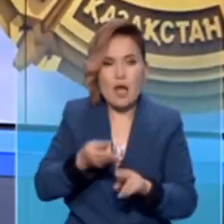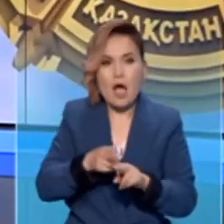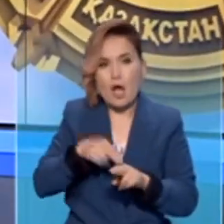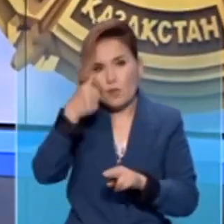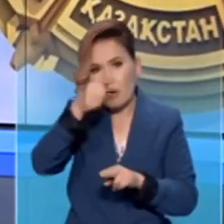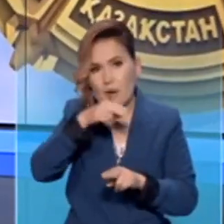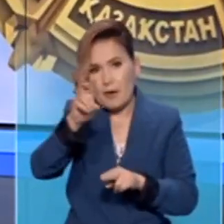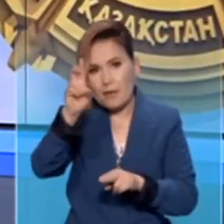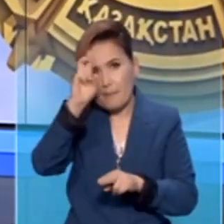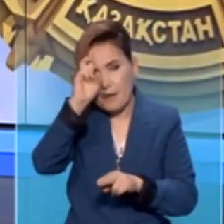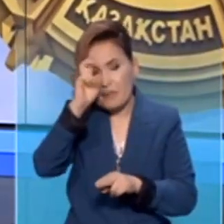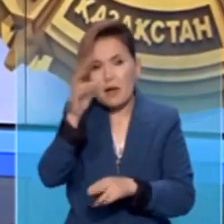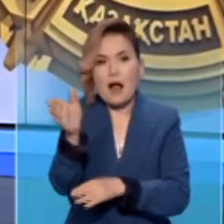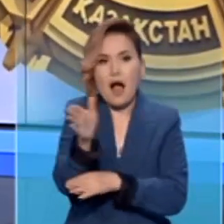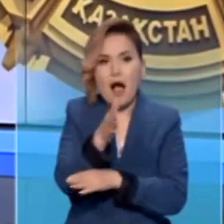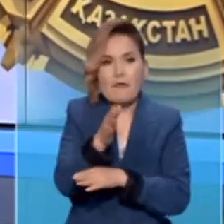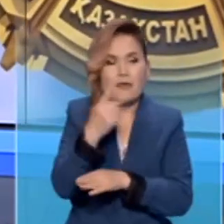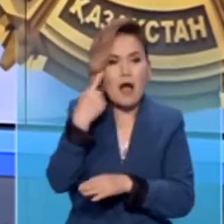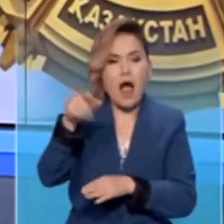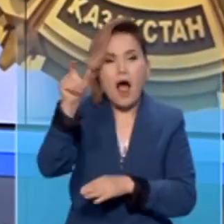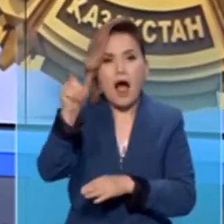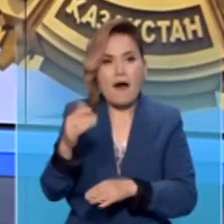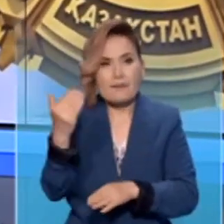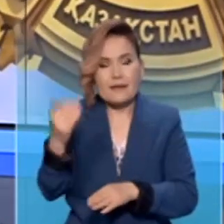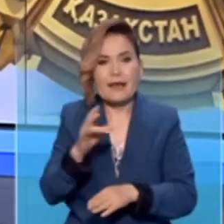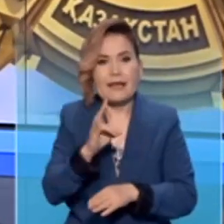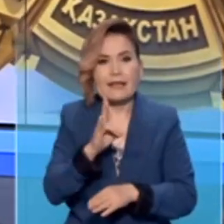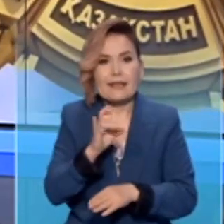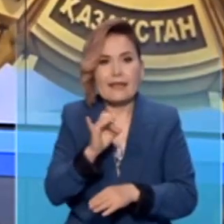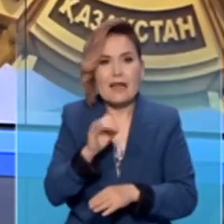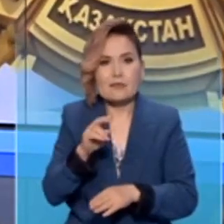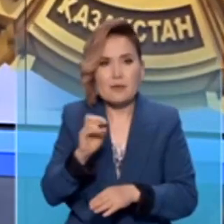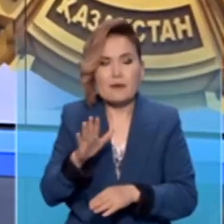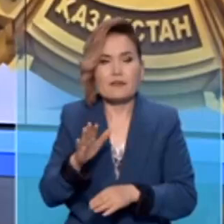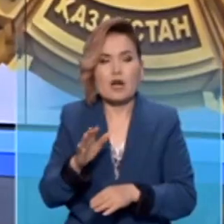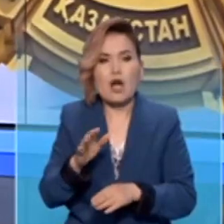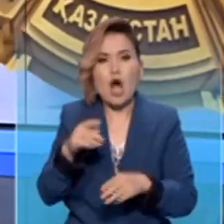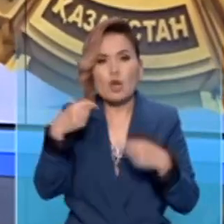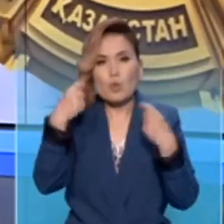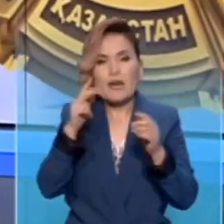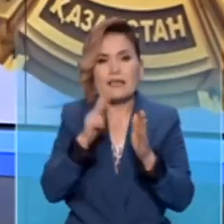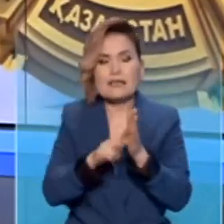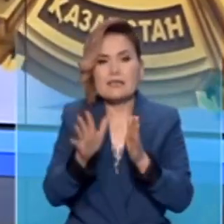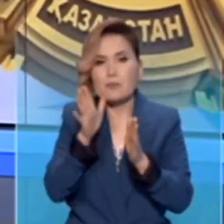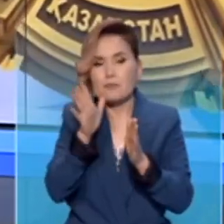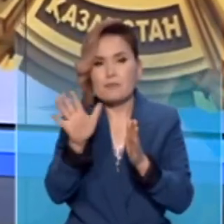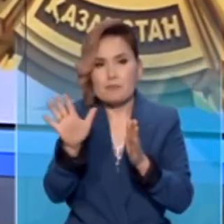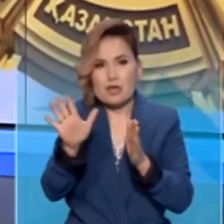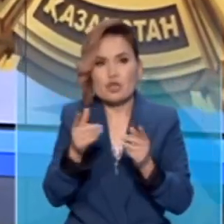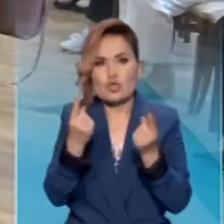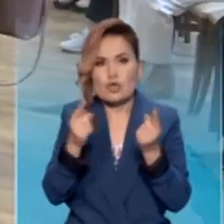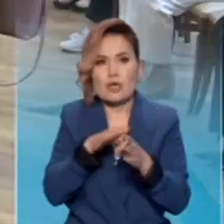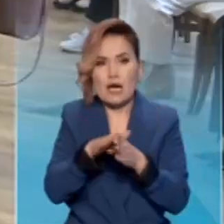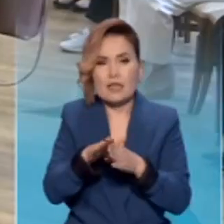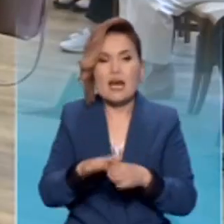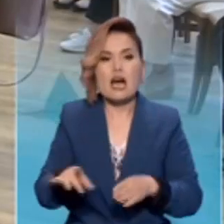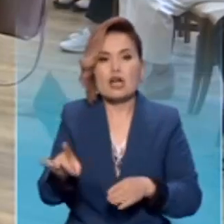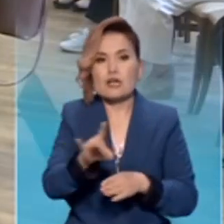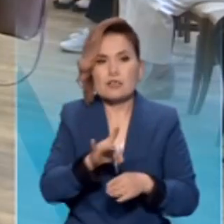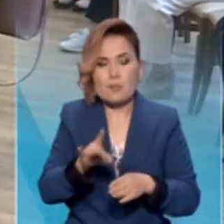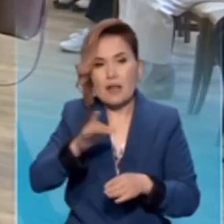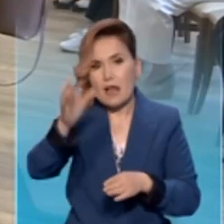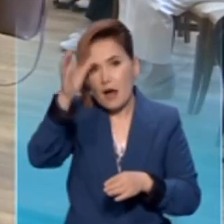Биыл мемлекеттік тудың авторы Шәкен Ниязбековтің туғанына 85 жыл. Рәміздер күнінің қарсаңында Еуразия ұлттық университетінде республикалық